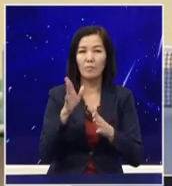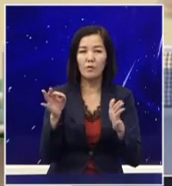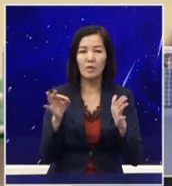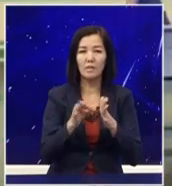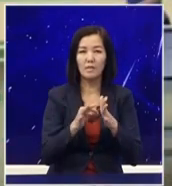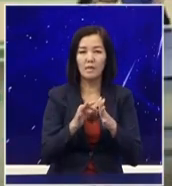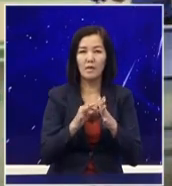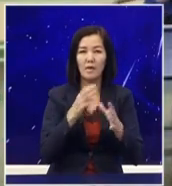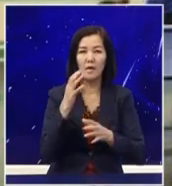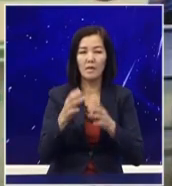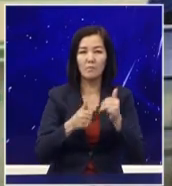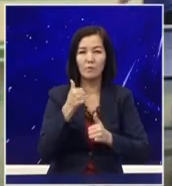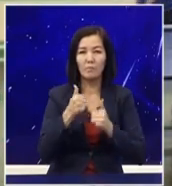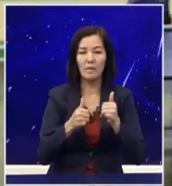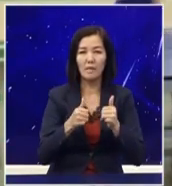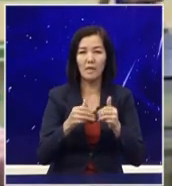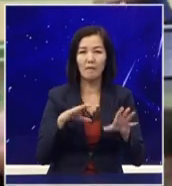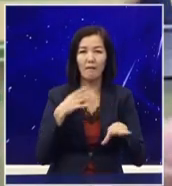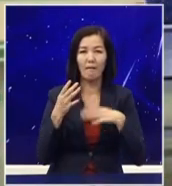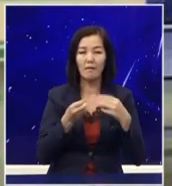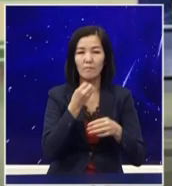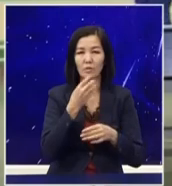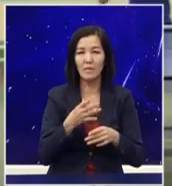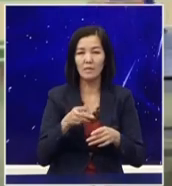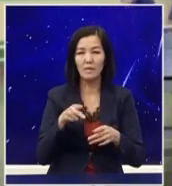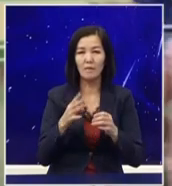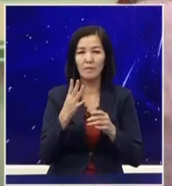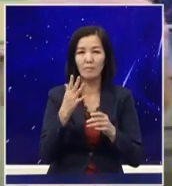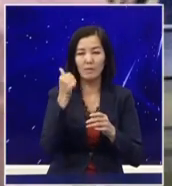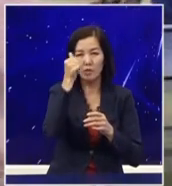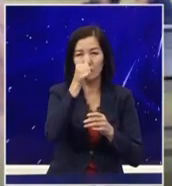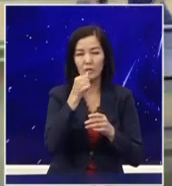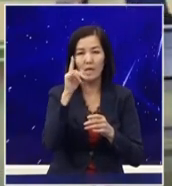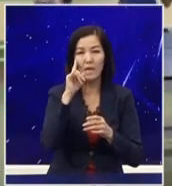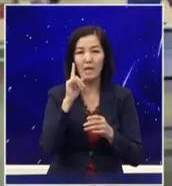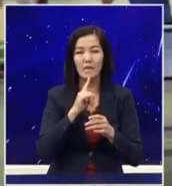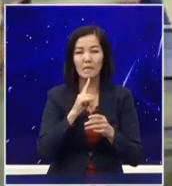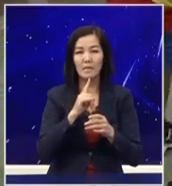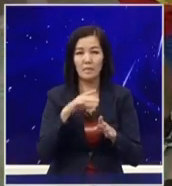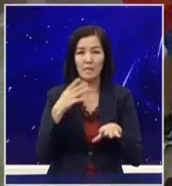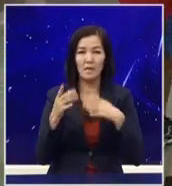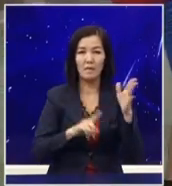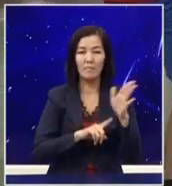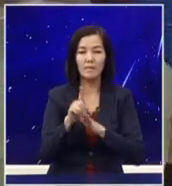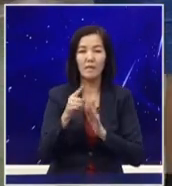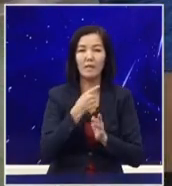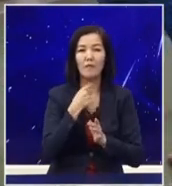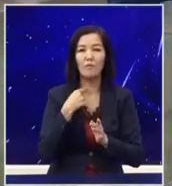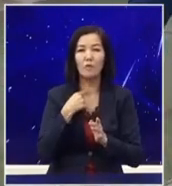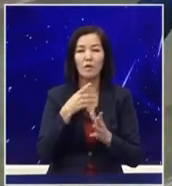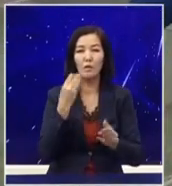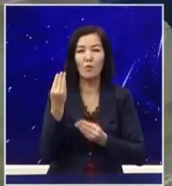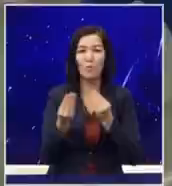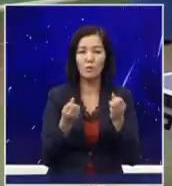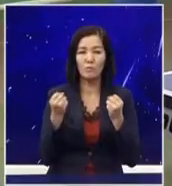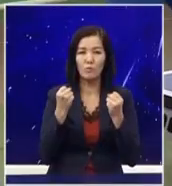әлем чемпионы болу. Дайындығымыз жақсы. Алда 2005 жылғы чемпионат Қазақстан болады, соған дайындық болады. Талдықорғандық теннисшілерді ойын